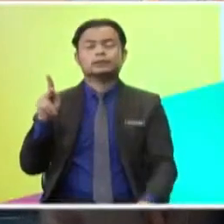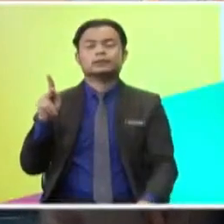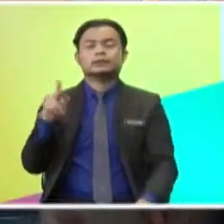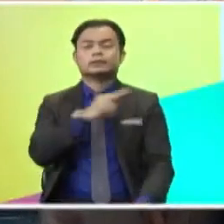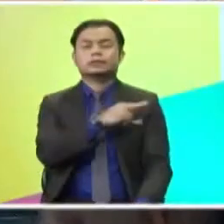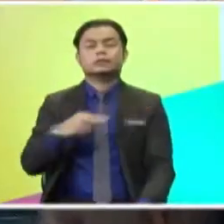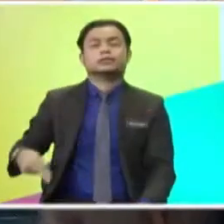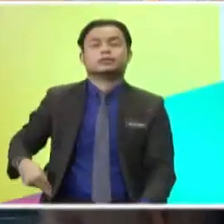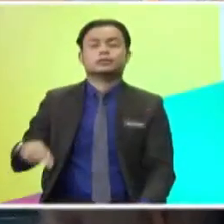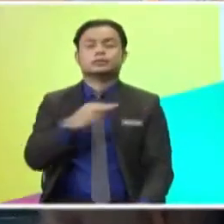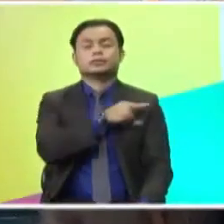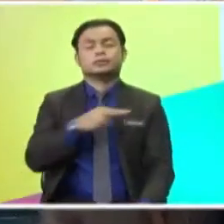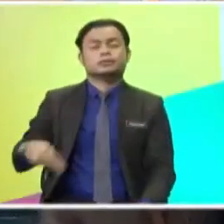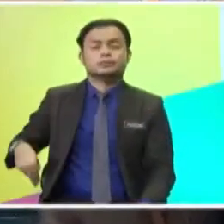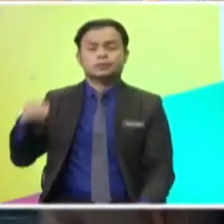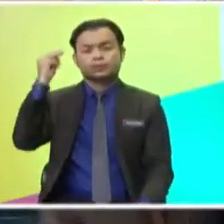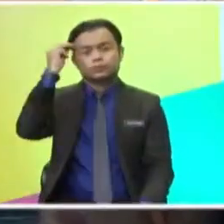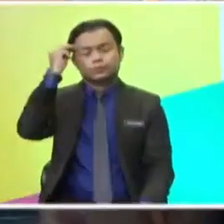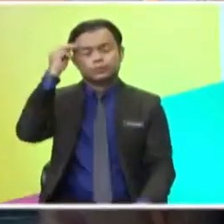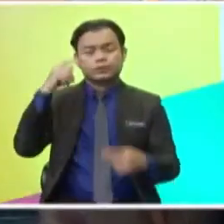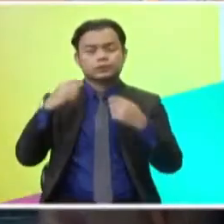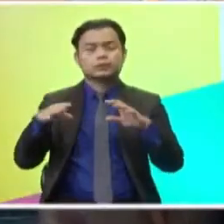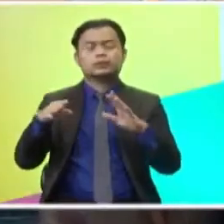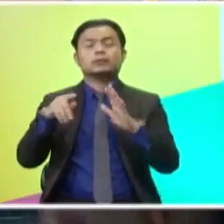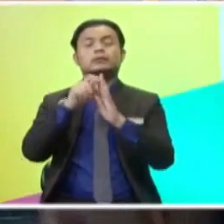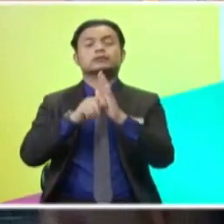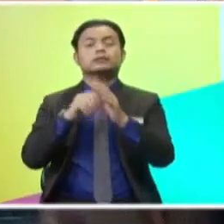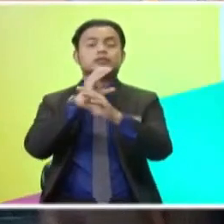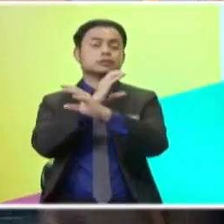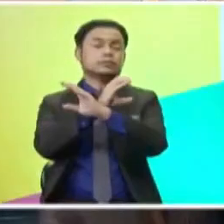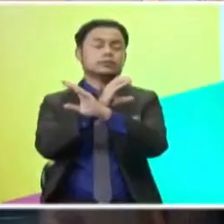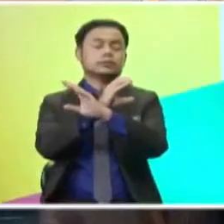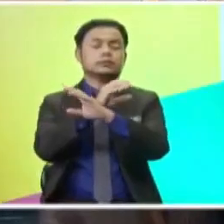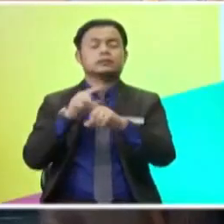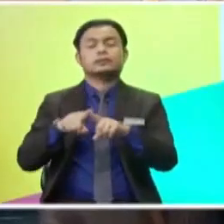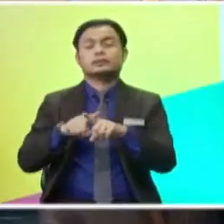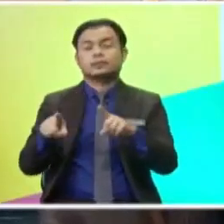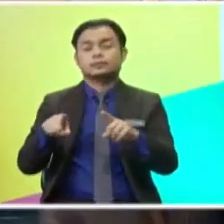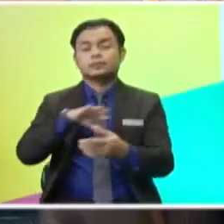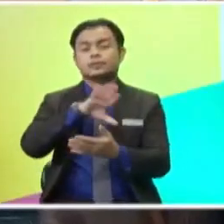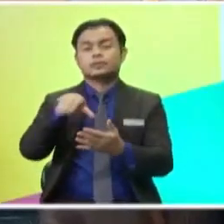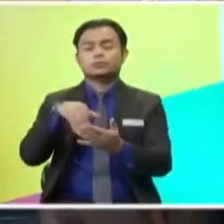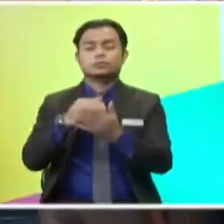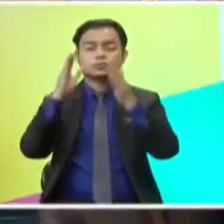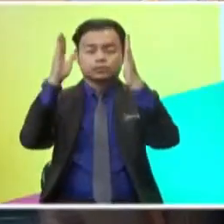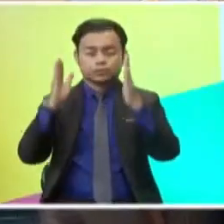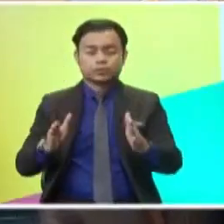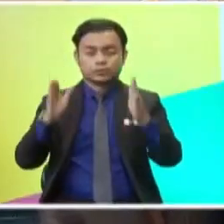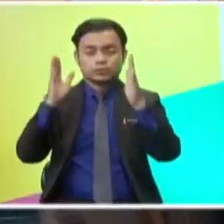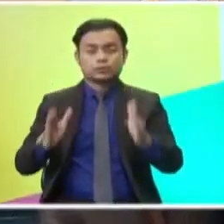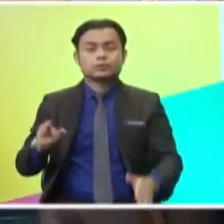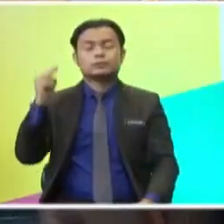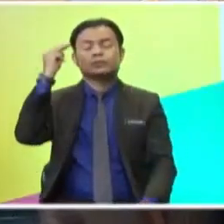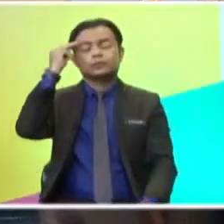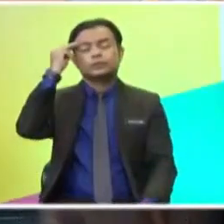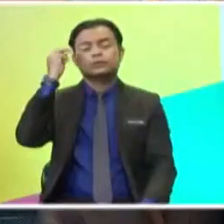cuba merendahkan institusi raja-raja Melayu. Dengan perpaduan yang cukup jitu daripada orang Melayu terutamanya, maka sistem